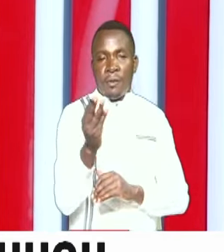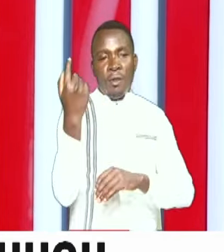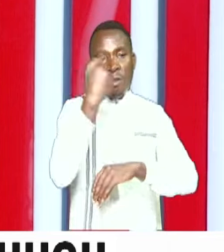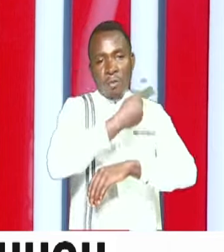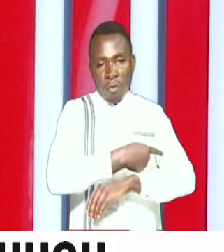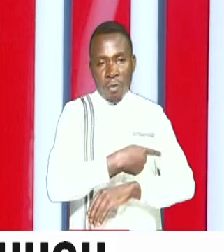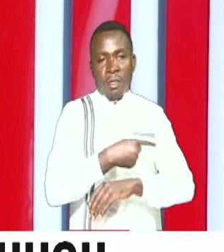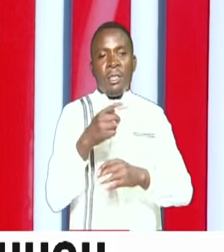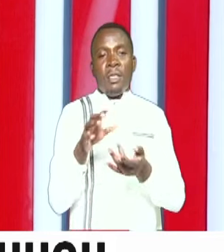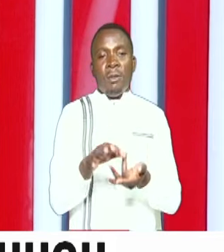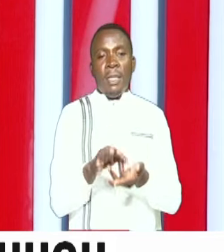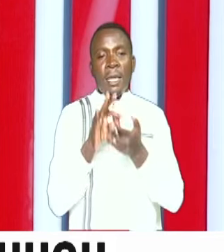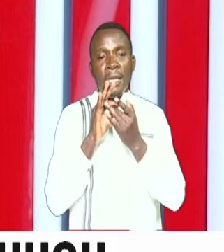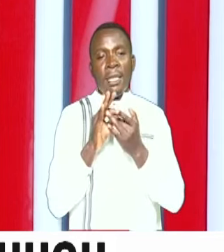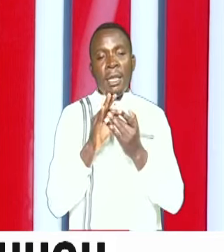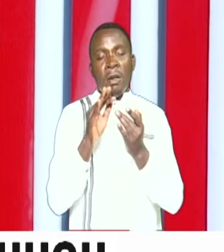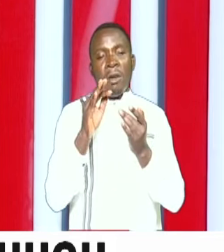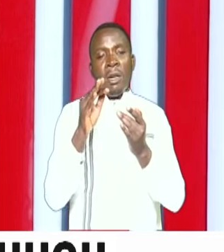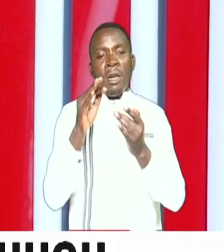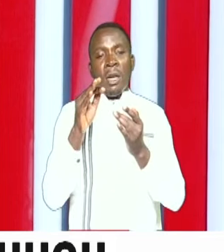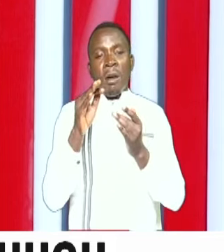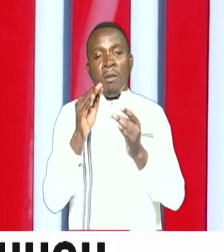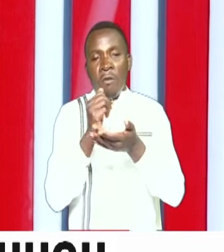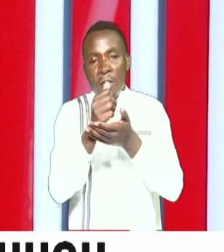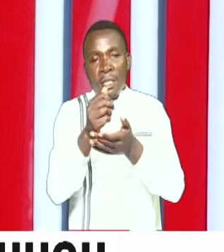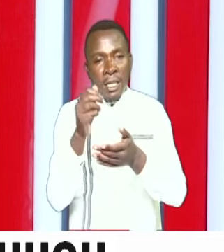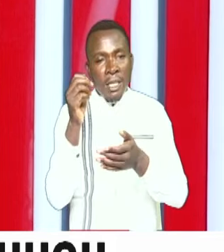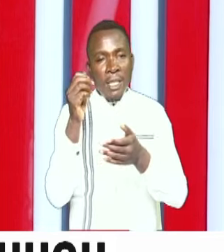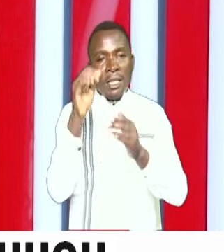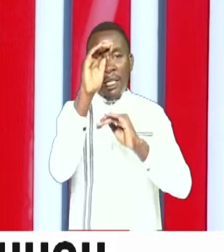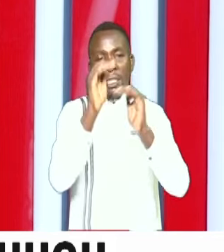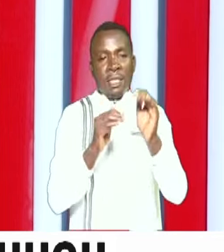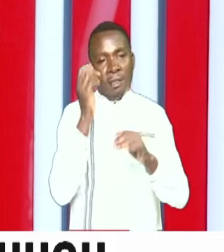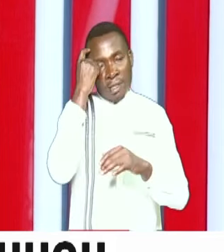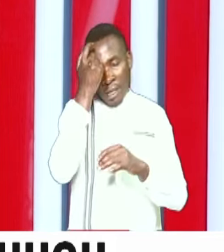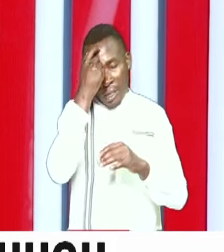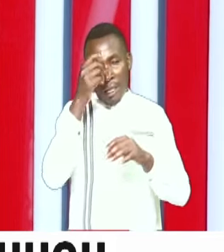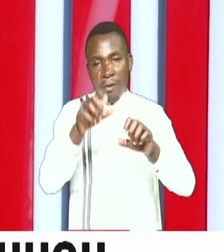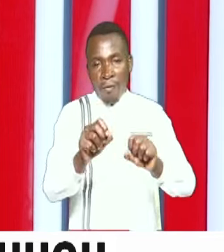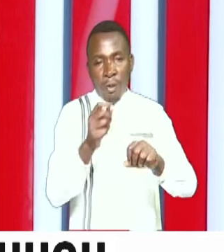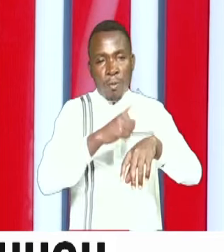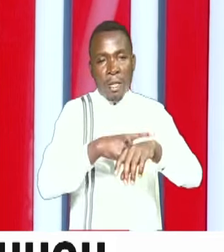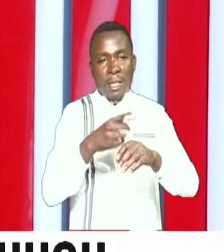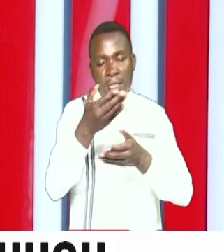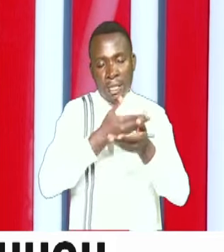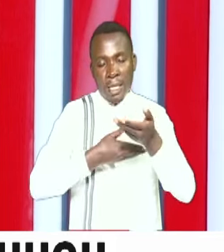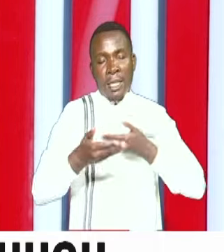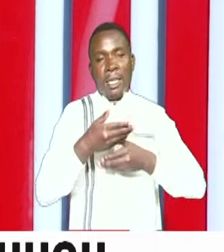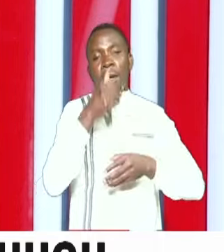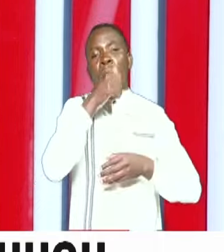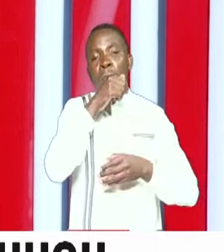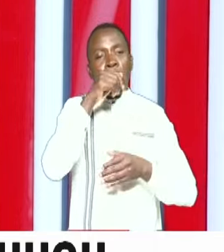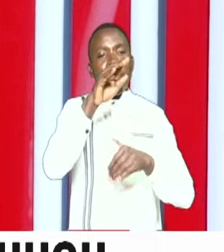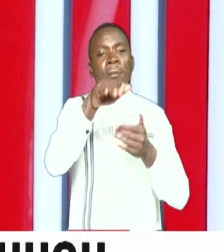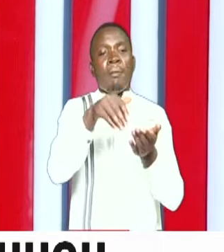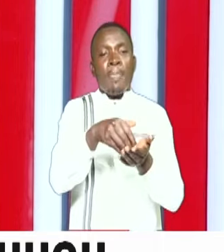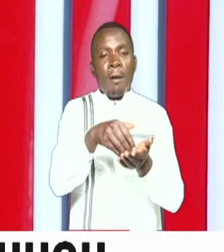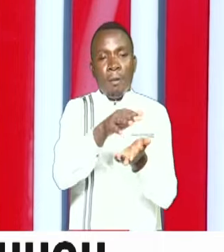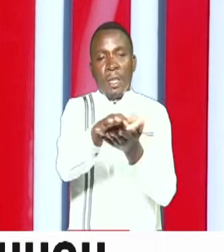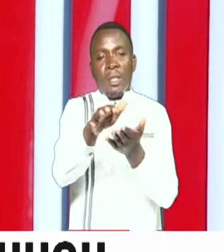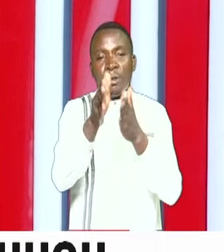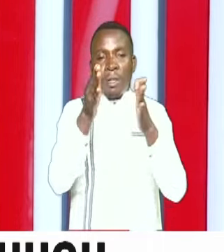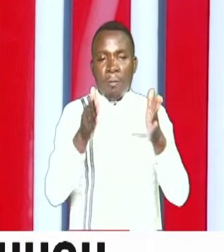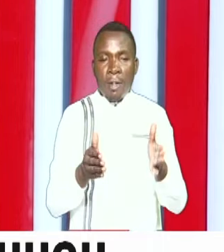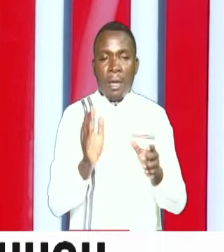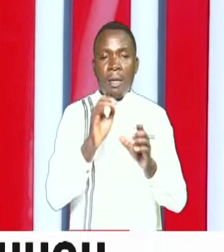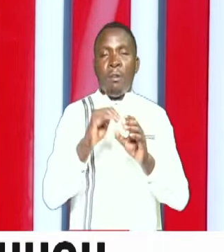ugenewe kugira ngo inzego za leta zongere zifata umwanya ziganire n'abikorera abashoramari bari mu rwego rw'inganda